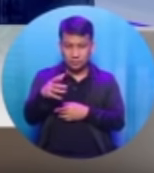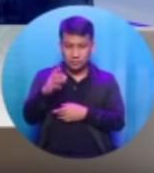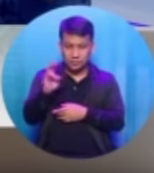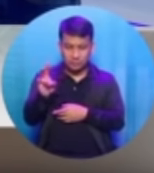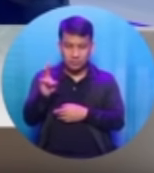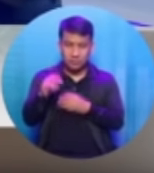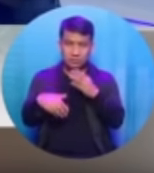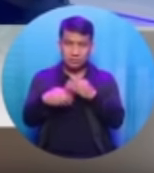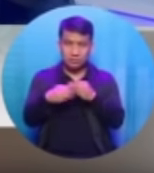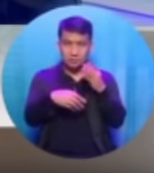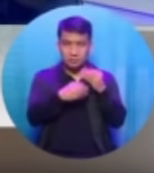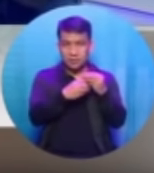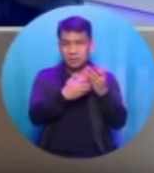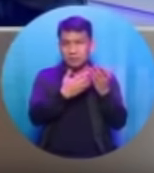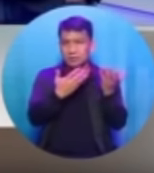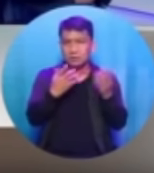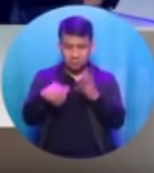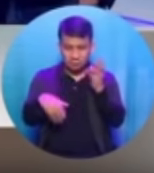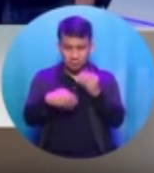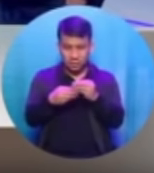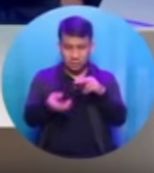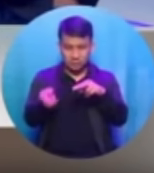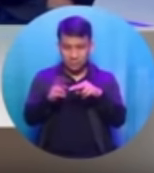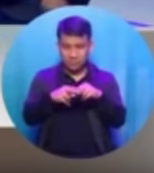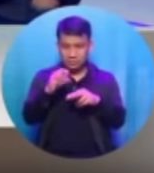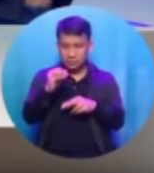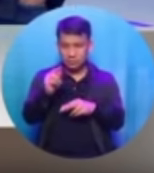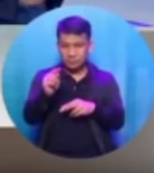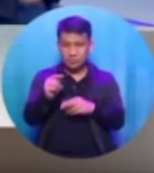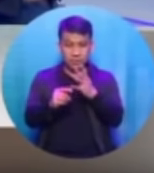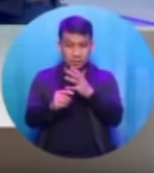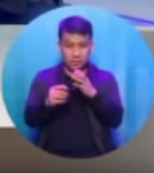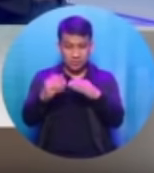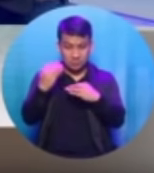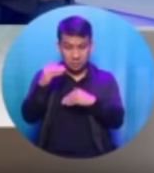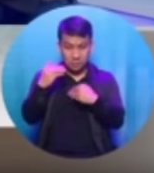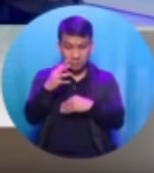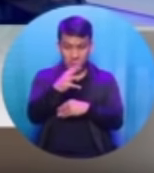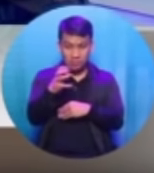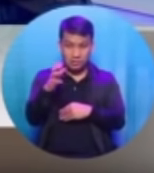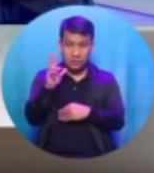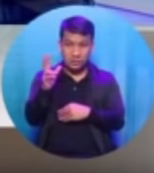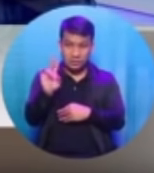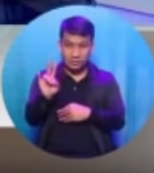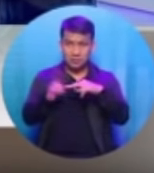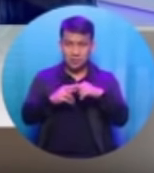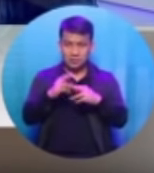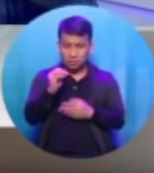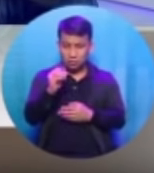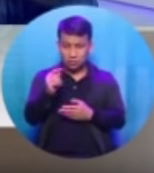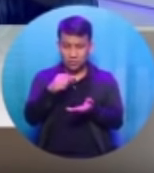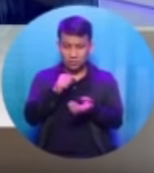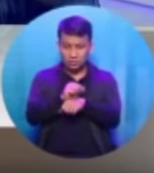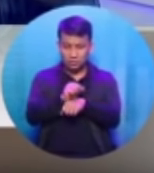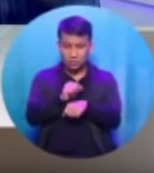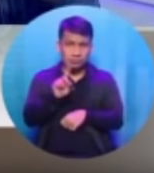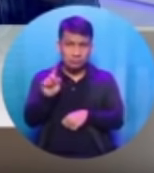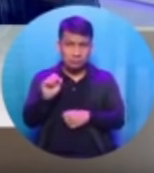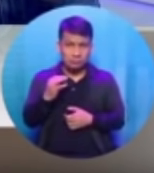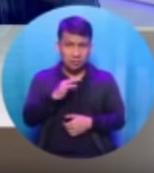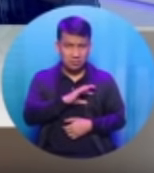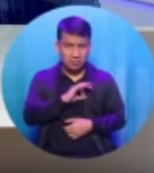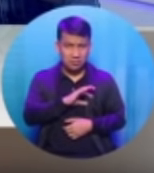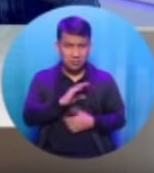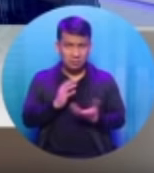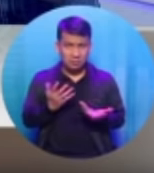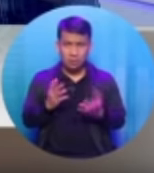Plus, ano pa, yung OT. Kasi 537 yung minimum eh. Di ba? Tapos ngayon, walang benefits. Wala